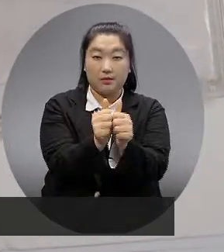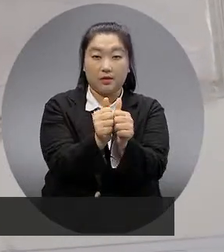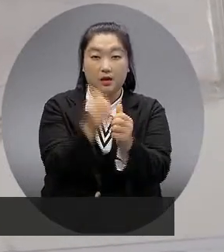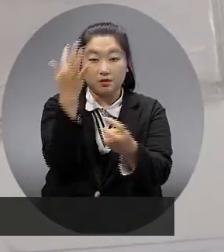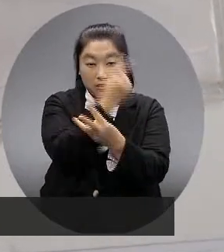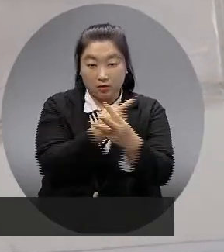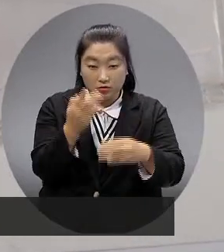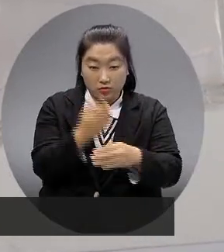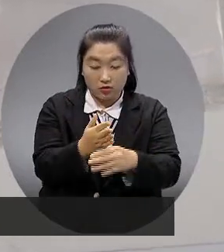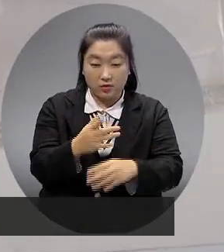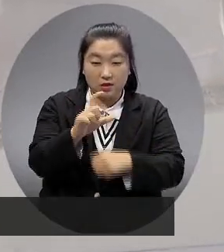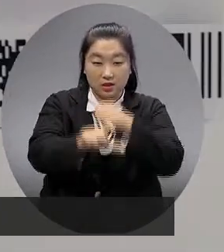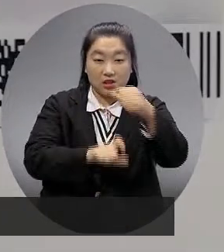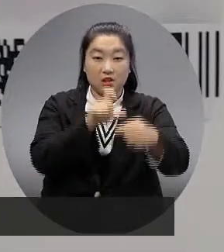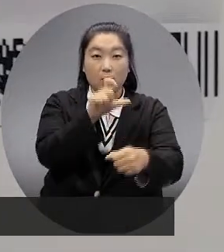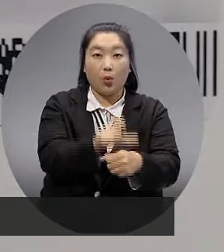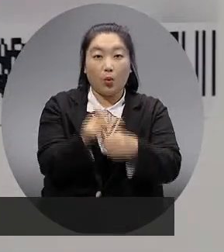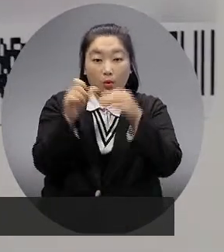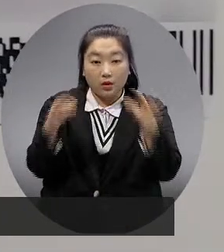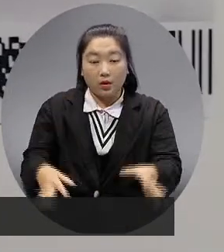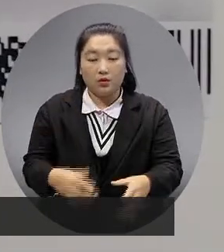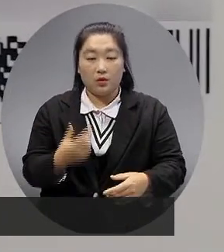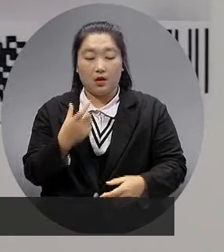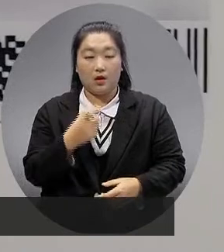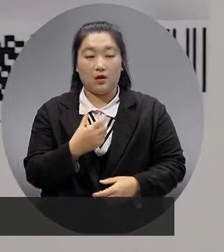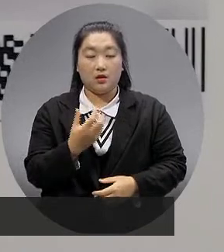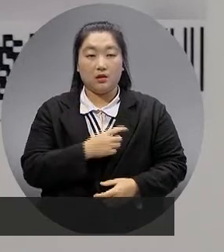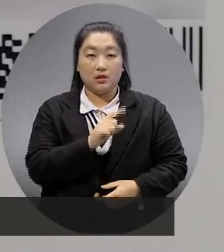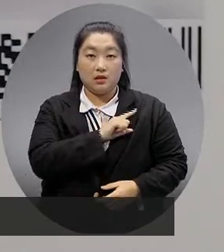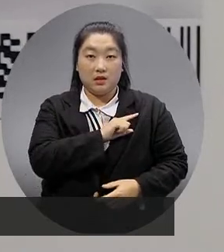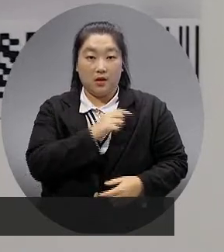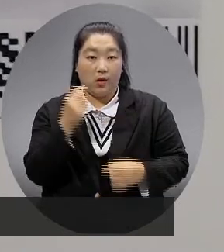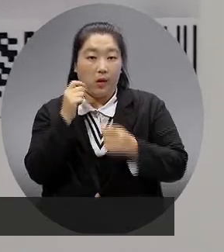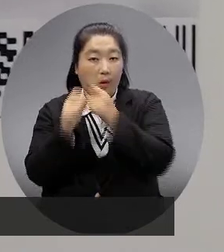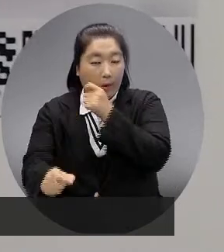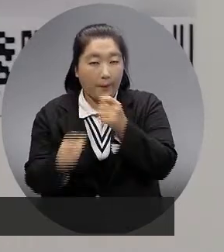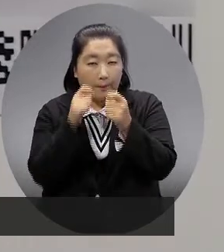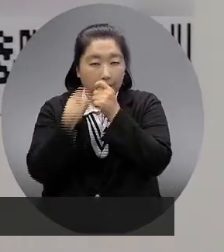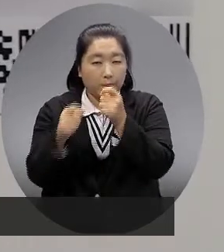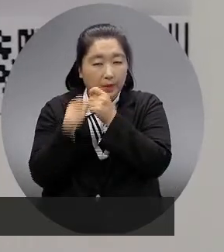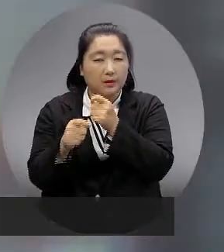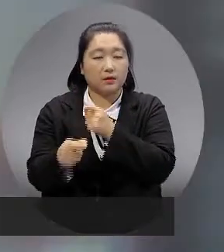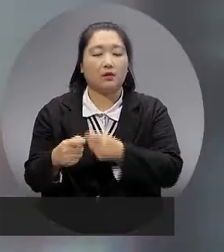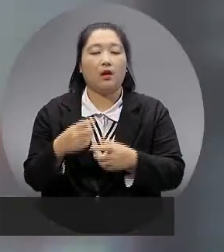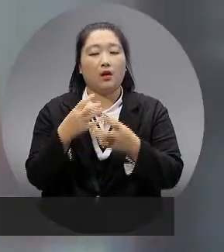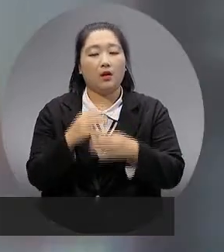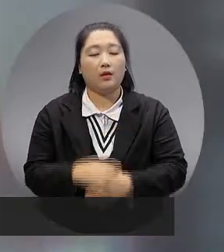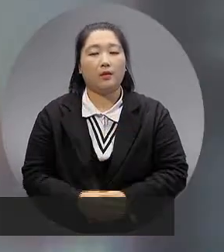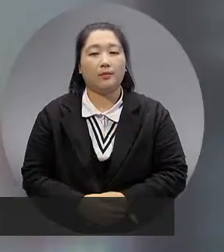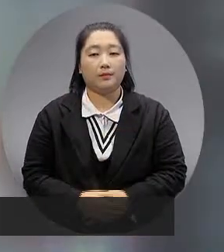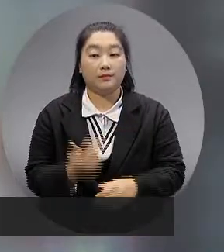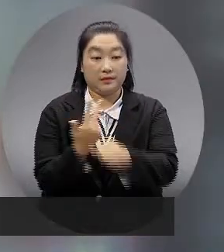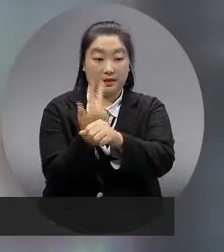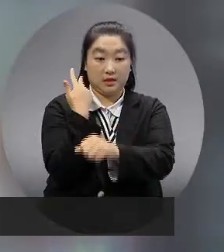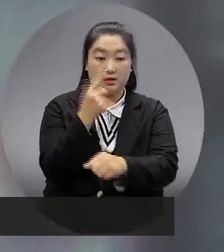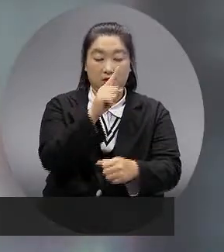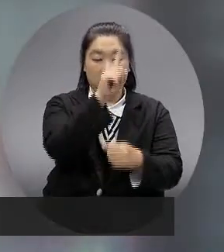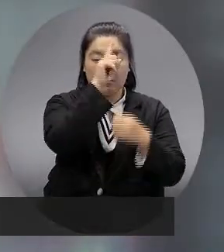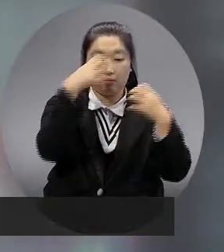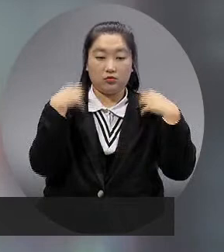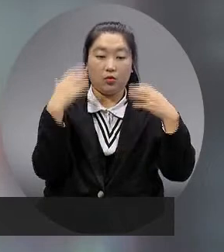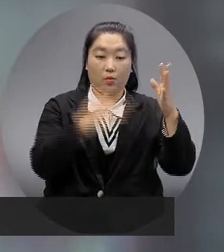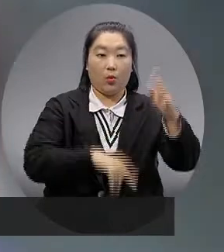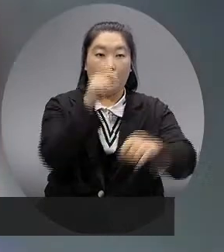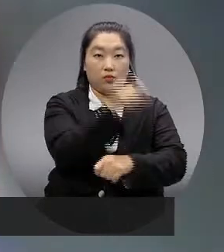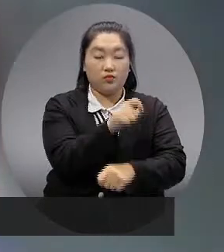청주를 중심으로 15년 남짓 신분 사칭 사기 행각을 벌여왔던 것으로 드러났습니다. 7년 전엔 정부 공무원을